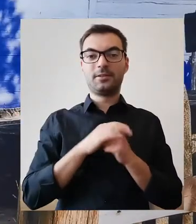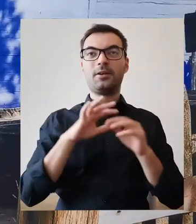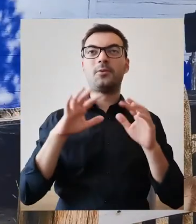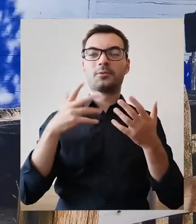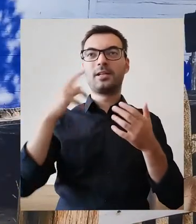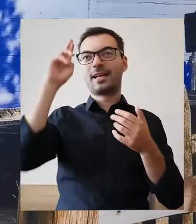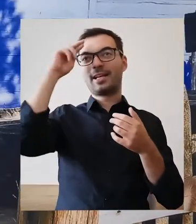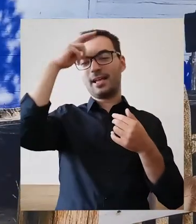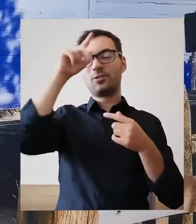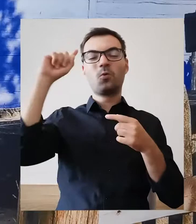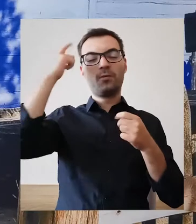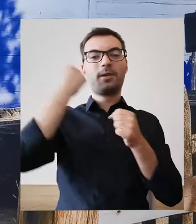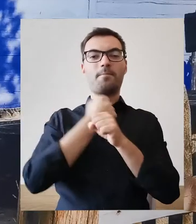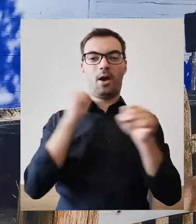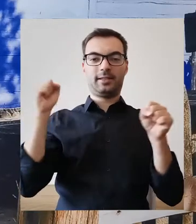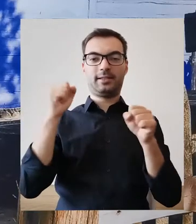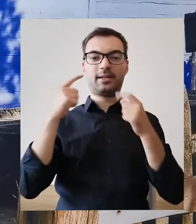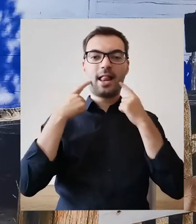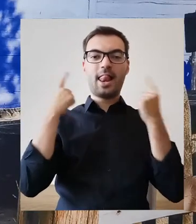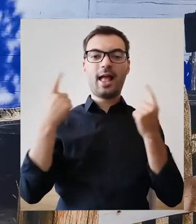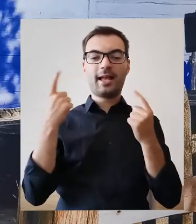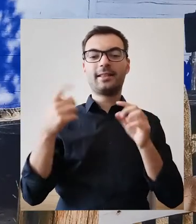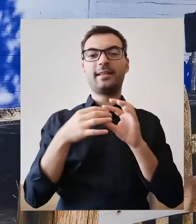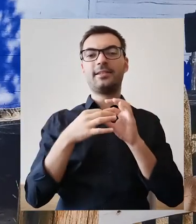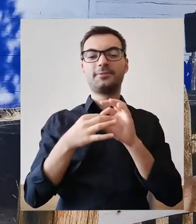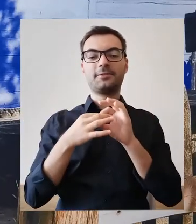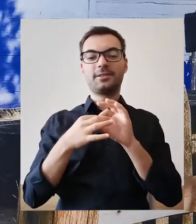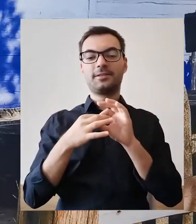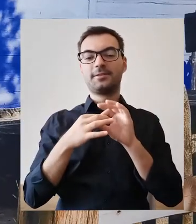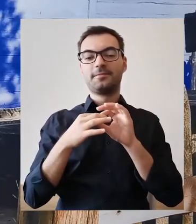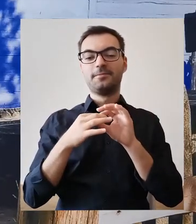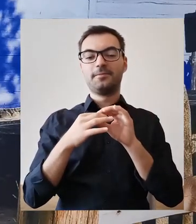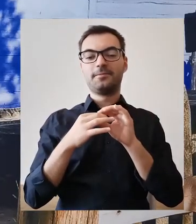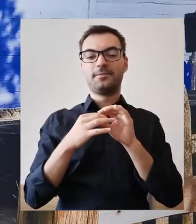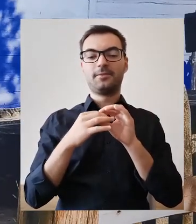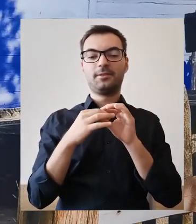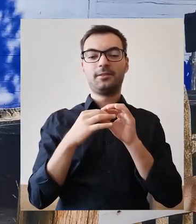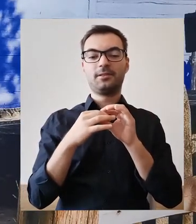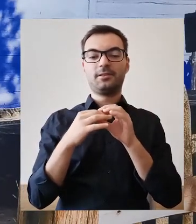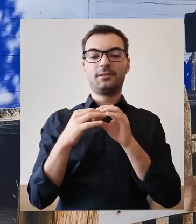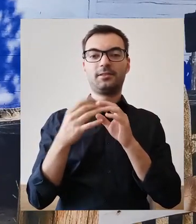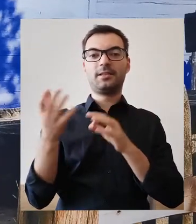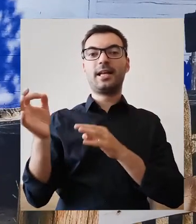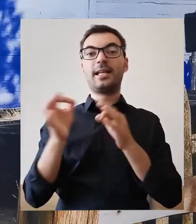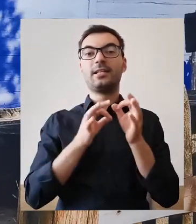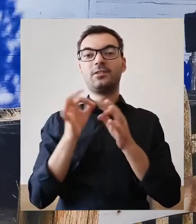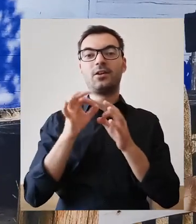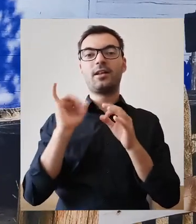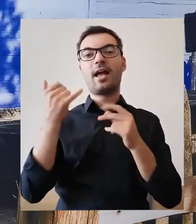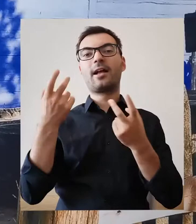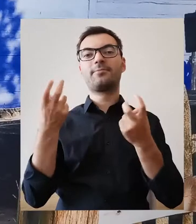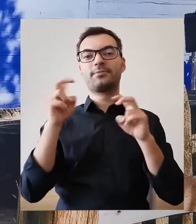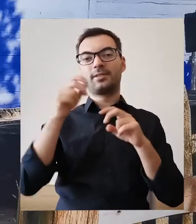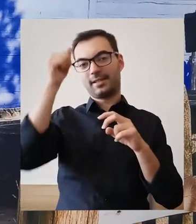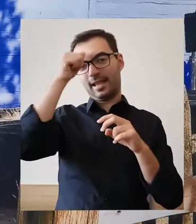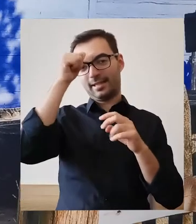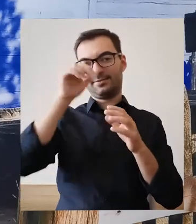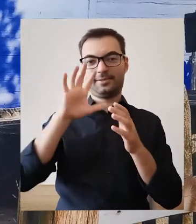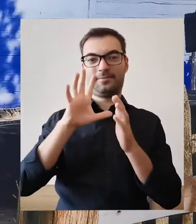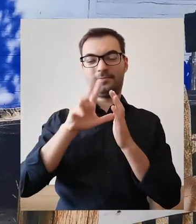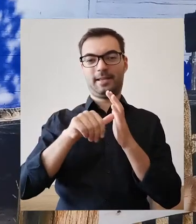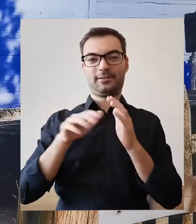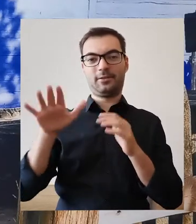bohaterkami legendy związane z historią powstanie nazwy tej miejscowości